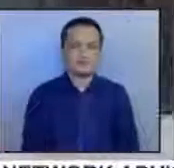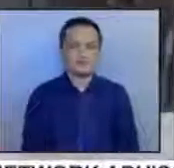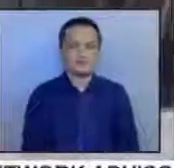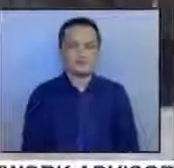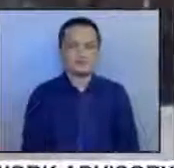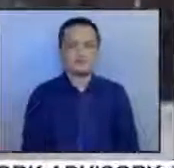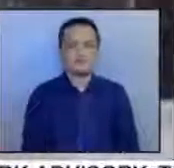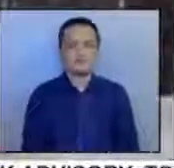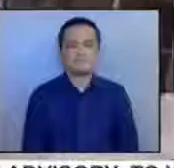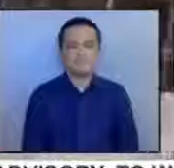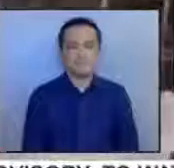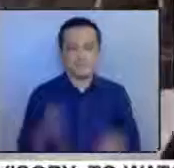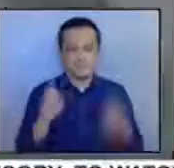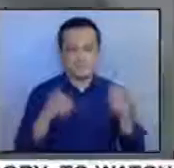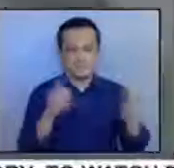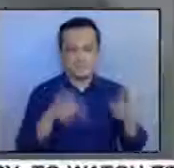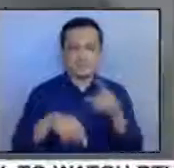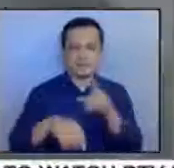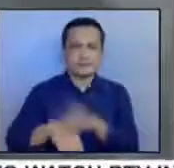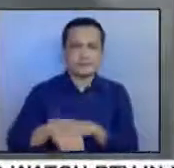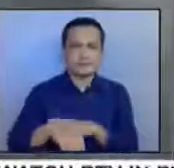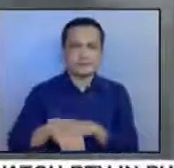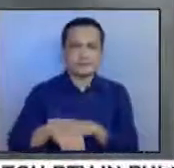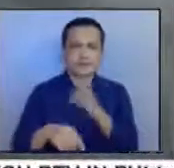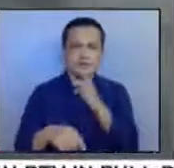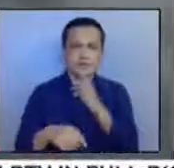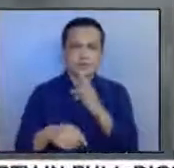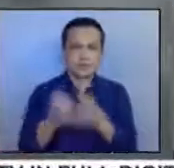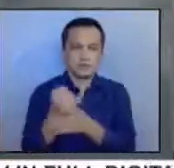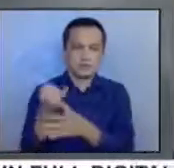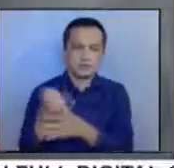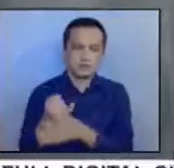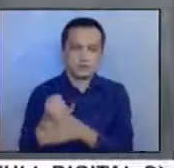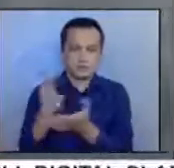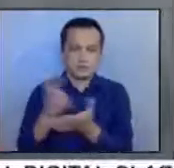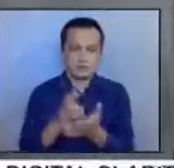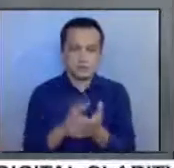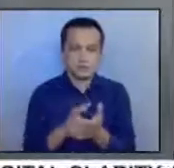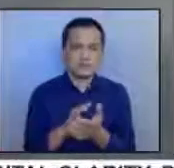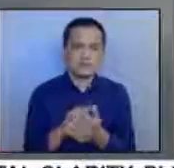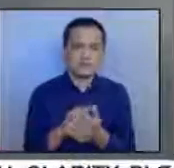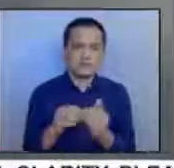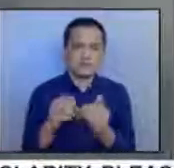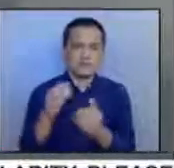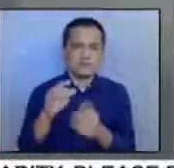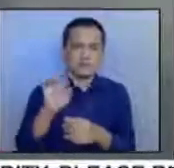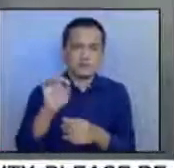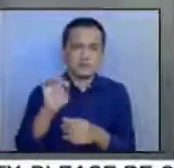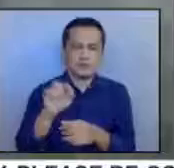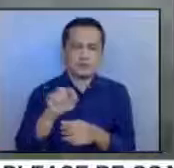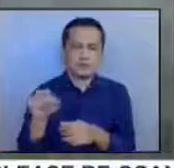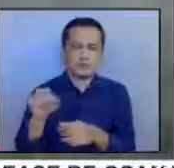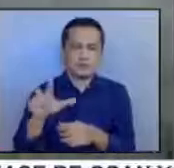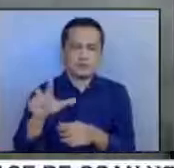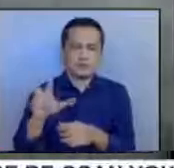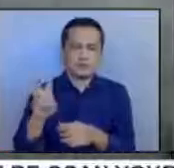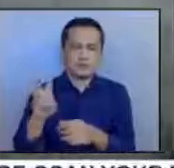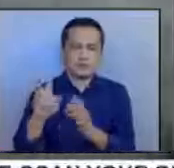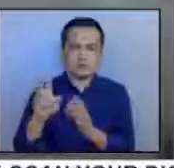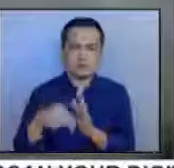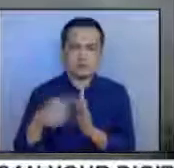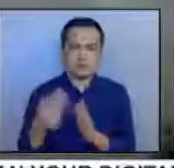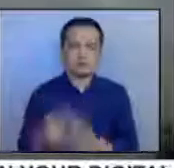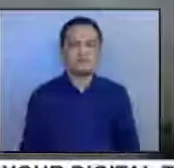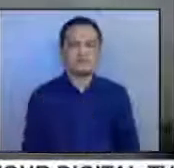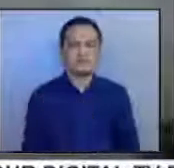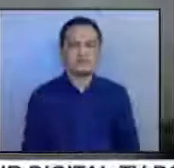Magkakaibang oras na itatagal ng water interruption sa ilang lugar na abutin ng 18 hanggang 36 hours.